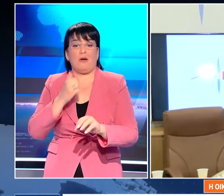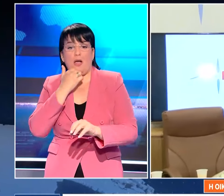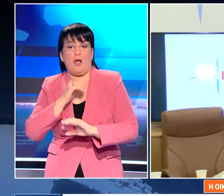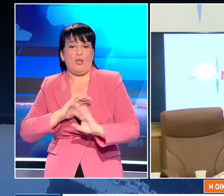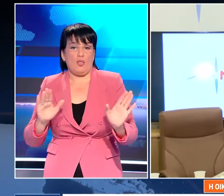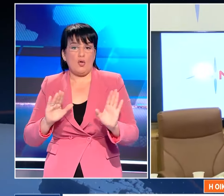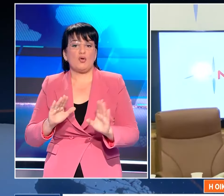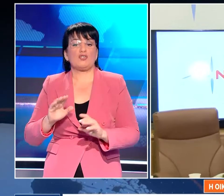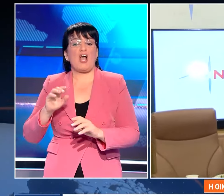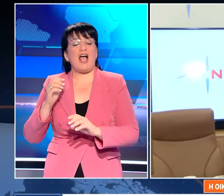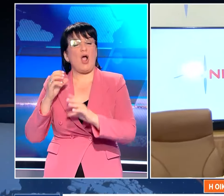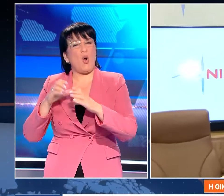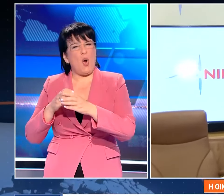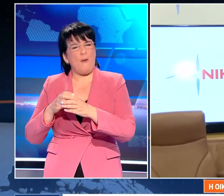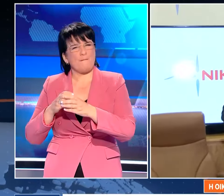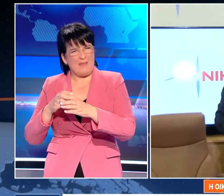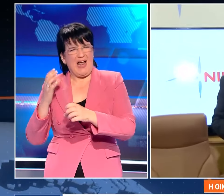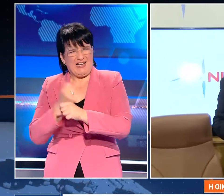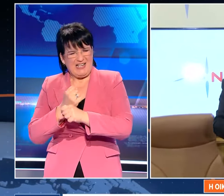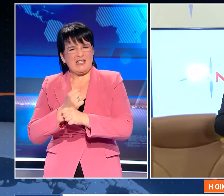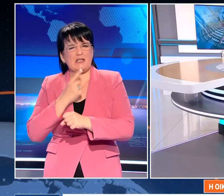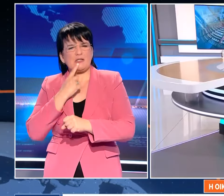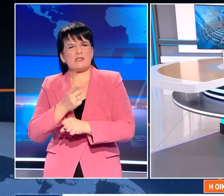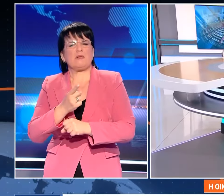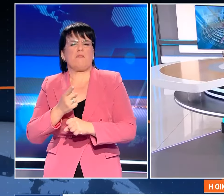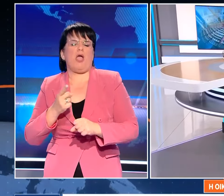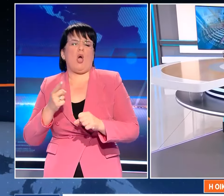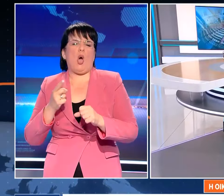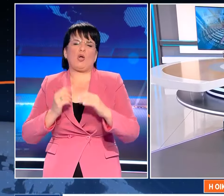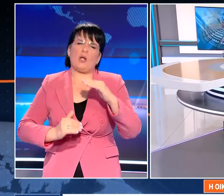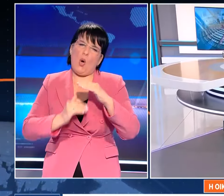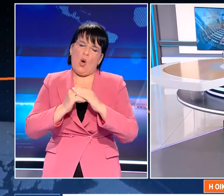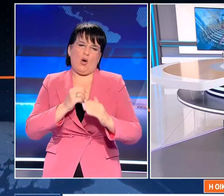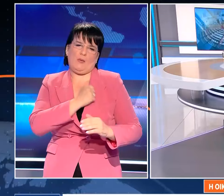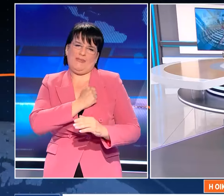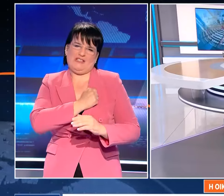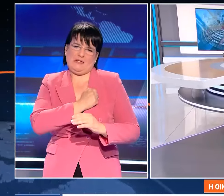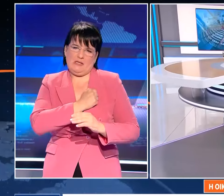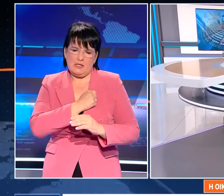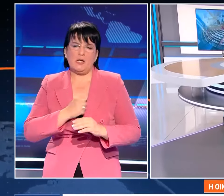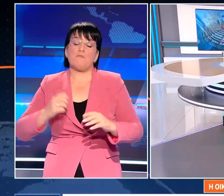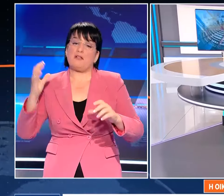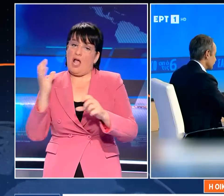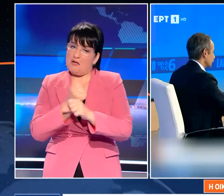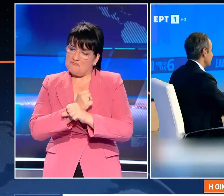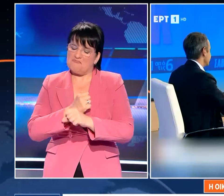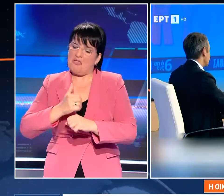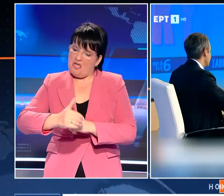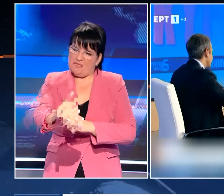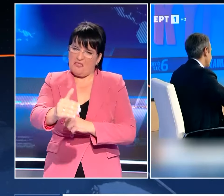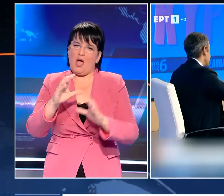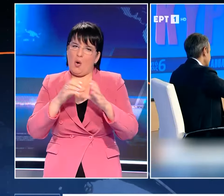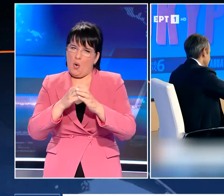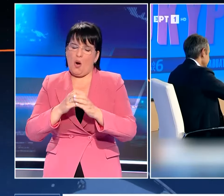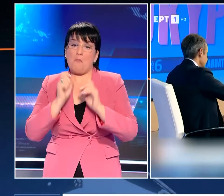Δημήτρη Νατσιό να ανταπαντά ότι υπάρχει χριστιανόμετρο και πως στις εκλογές που έρχονται η νίκη θα κάνει την έκπληξη. Ένας από τους λόγους που